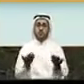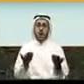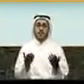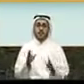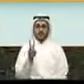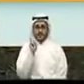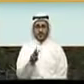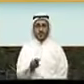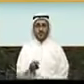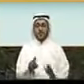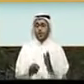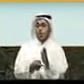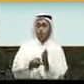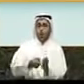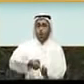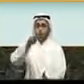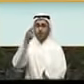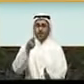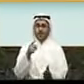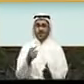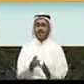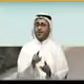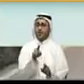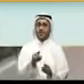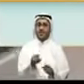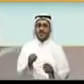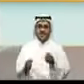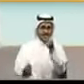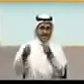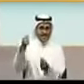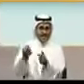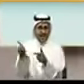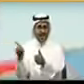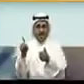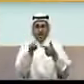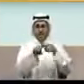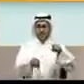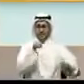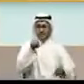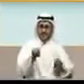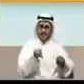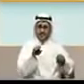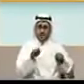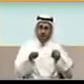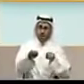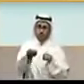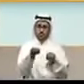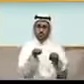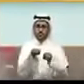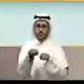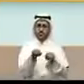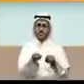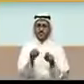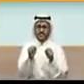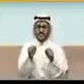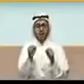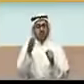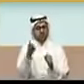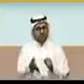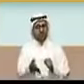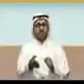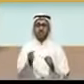والتقى المتسابقان في بعض مراحل السباق نظرا لتقاطع المسارين، لكن كل منهما واجه